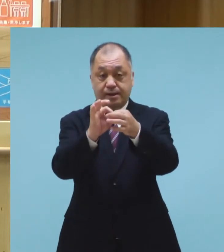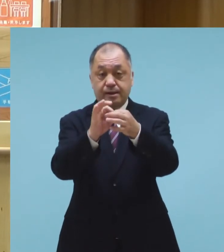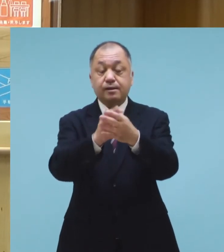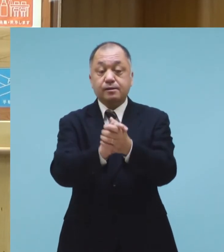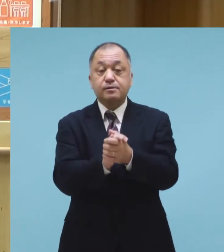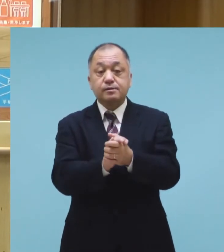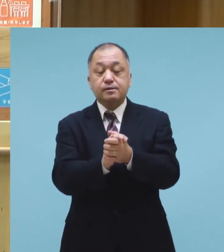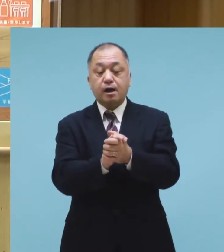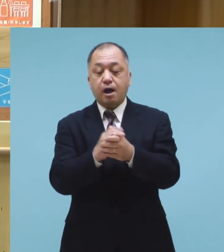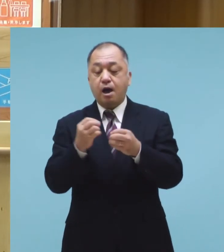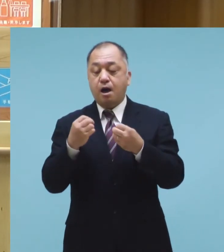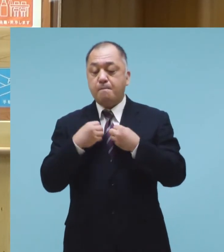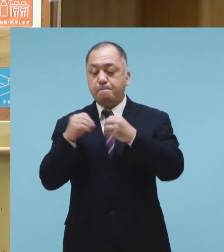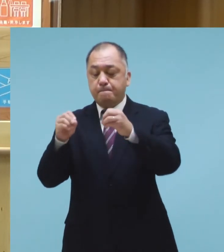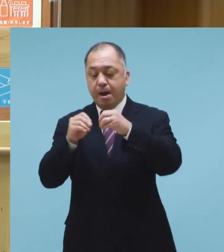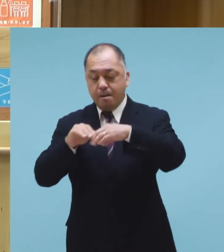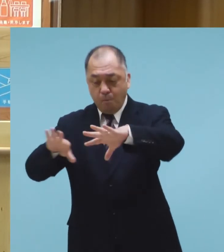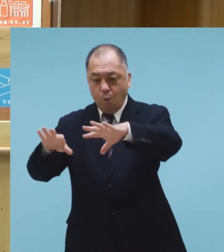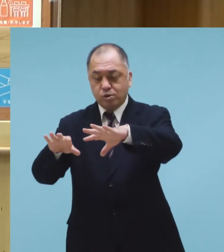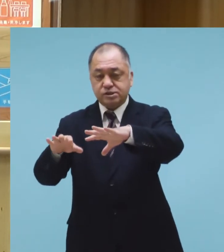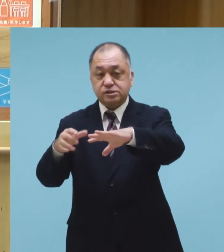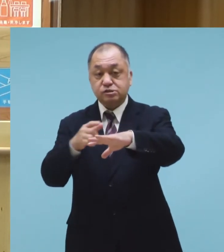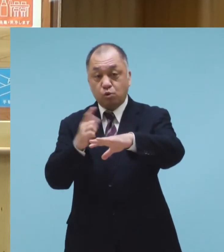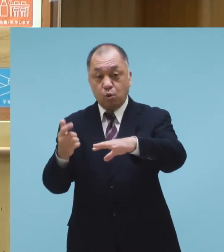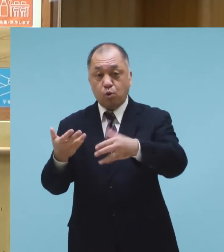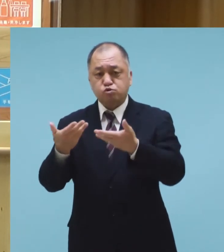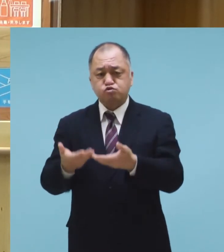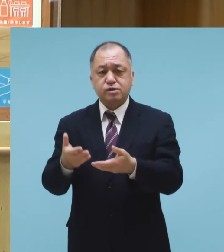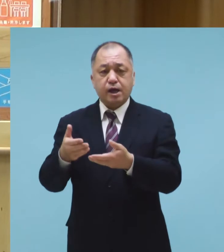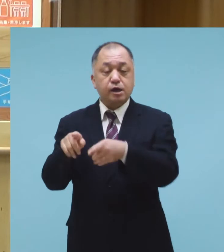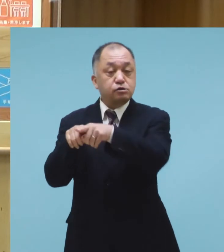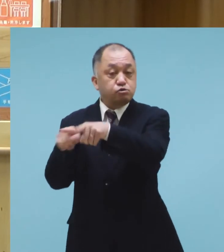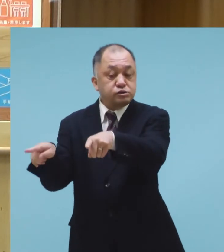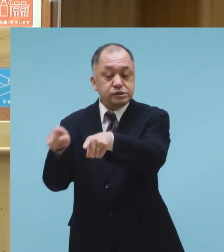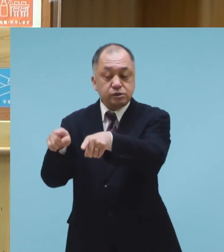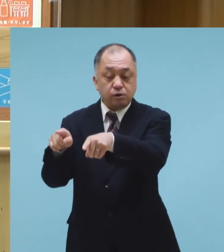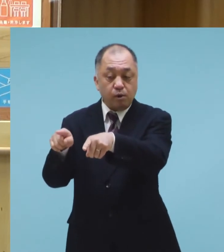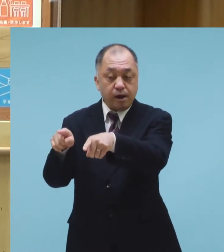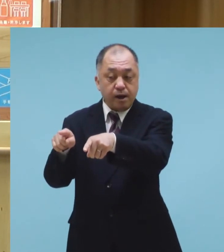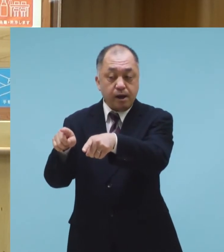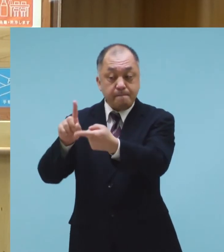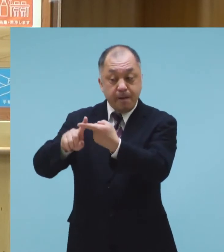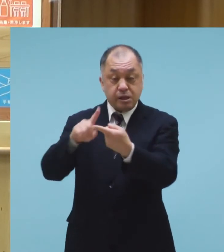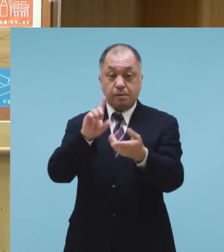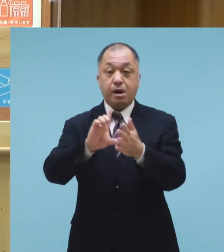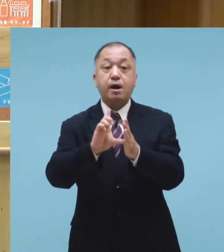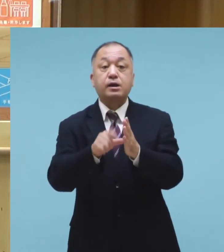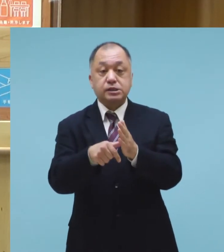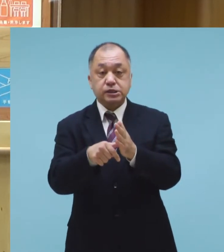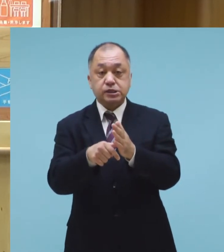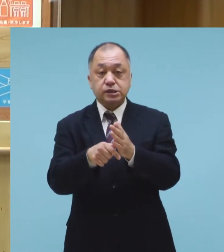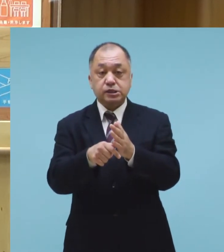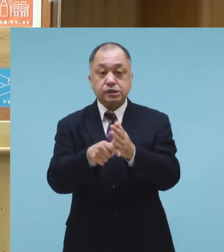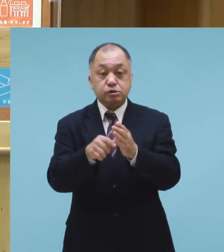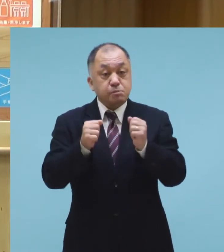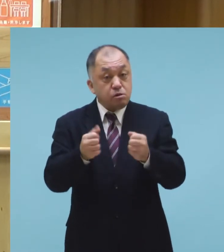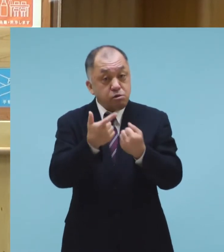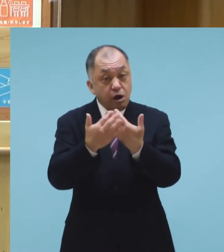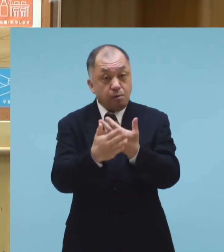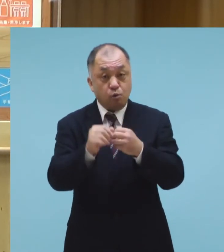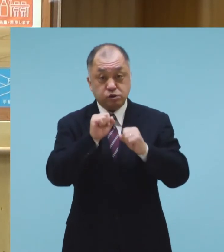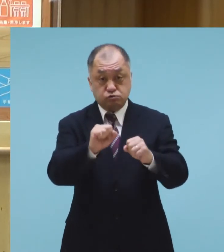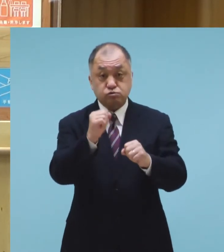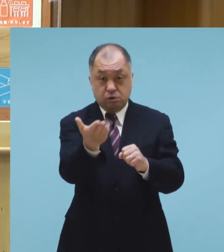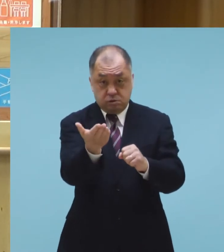そのまん延防止等重点措置がその適用された場合に、これはその実行しうるものなんでしょう